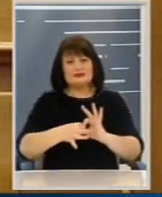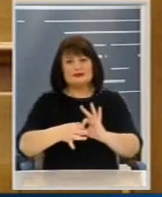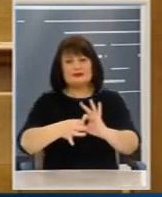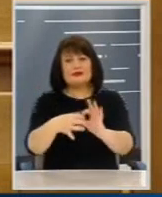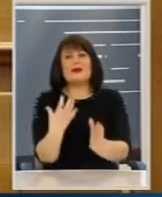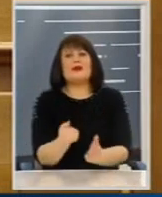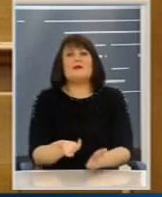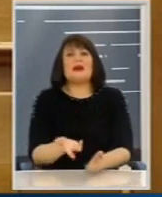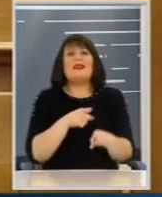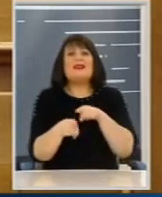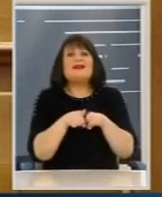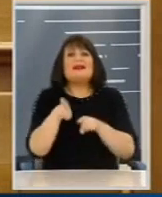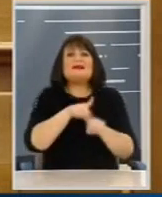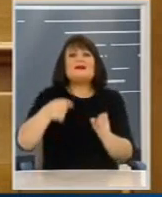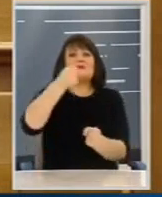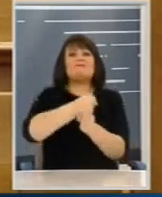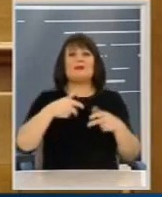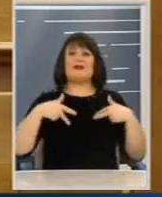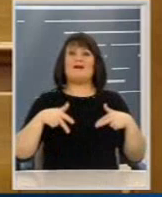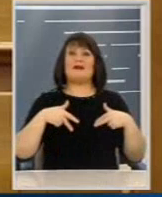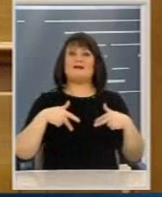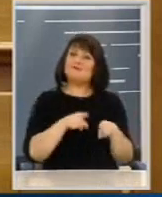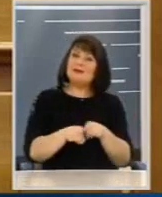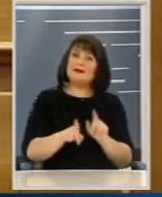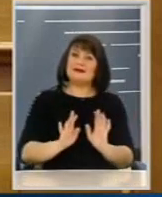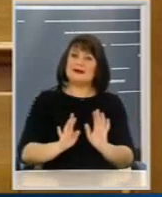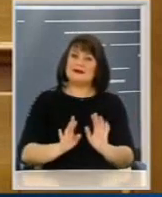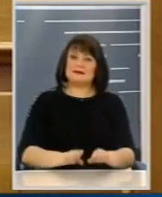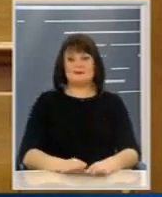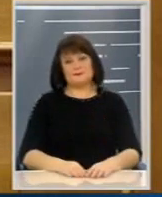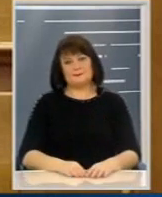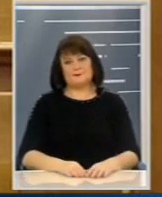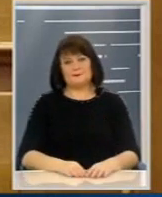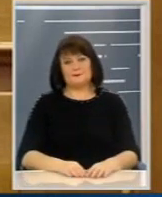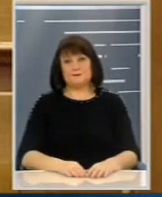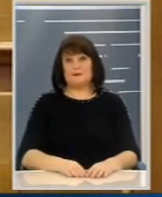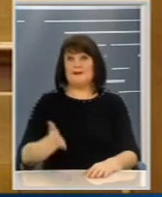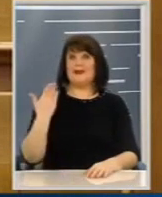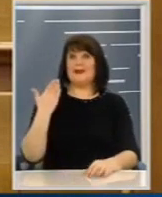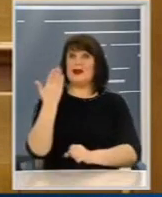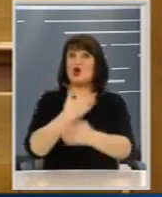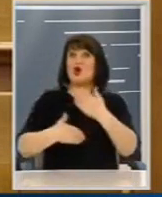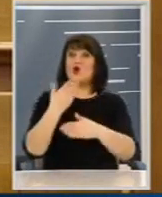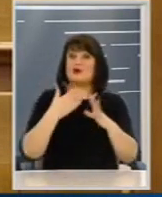ανεξάρτητα από το ποιος είναι στην κυβέρνηση. Αυτό όμως που δεν έχει συνέχεια τα τελευταία χρόνια στον